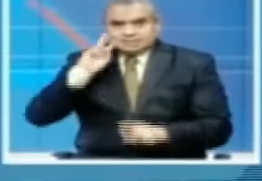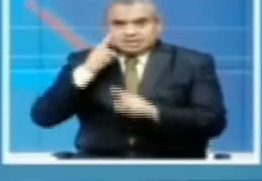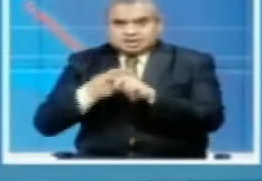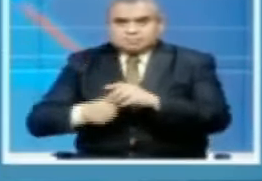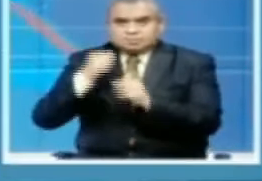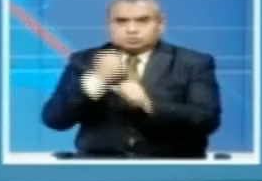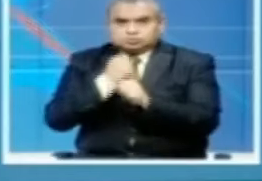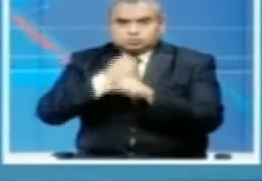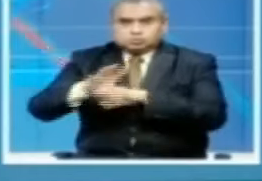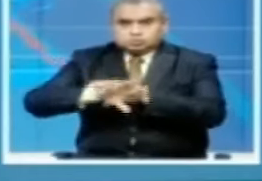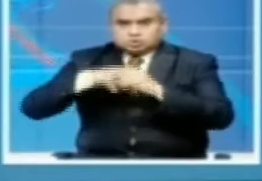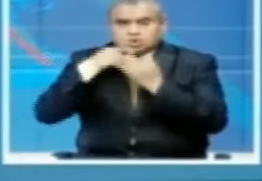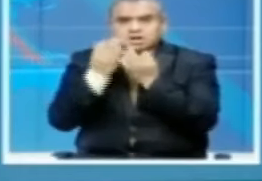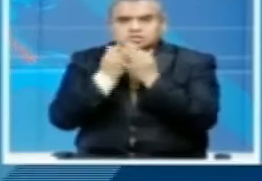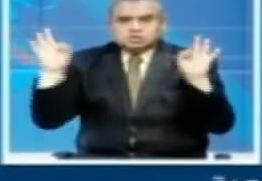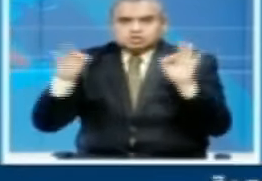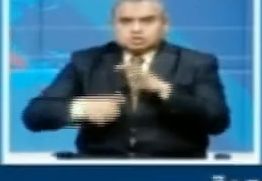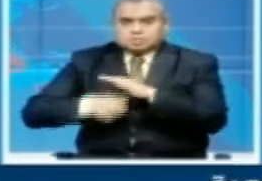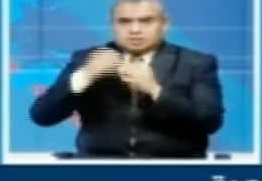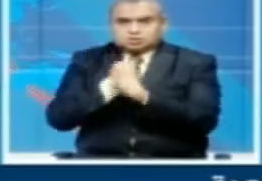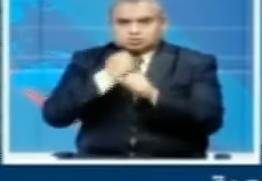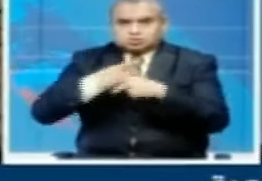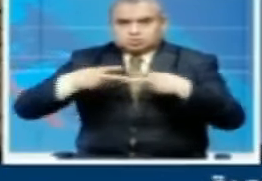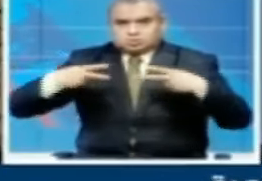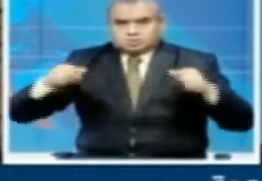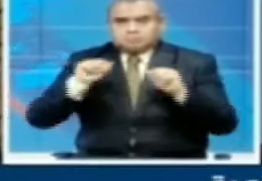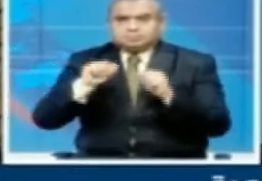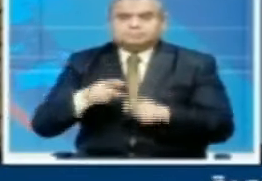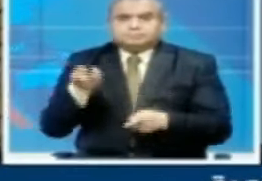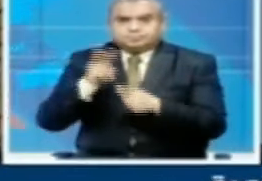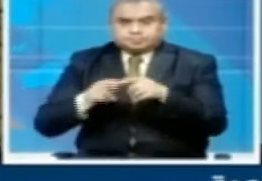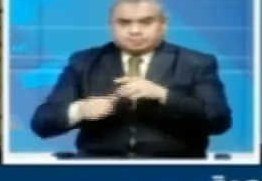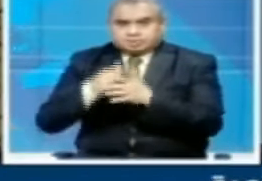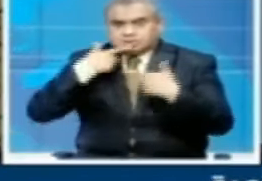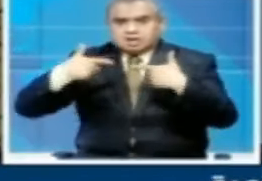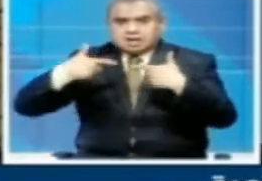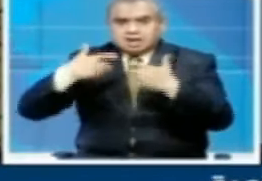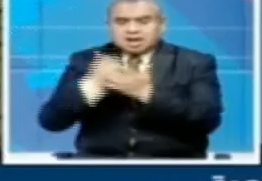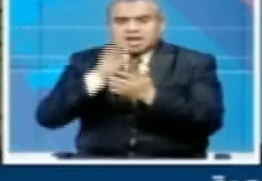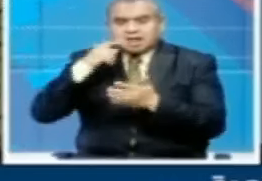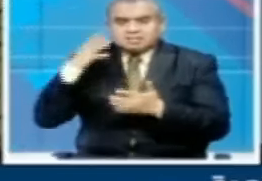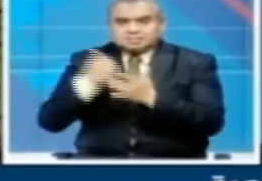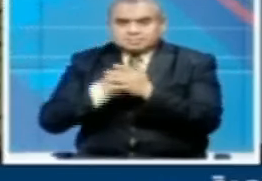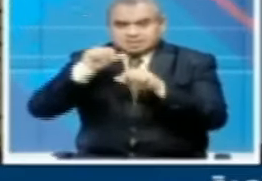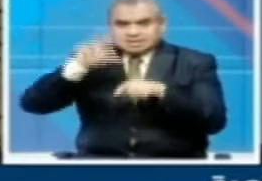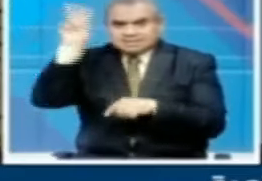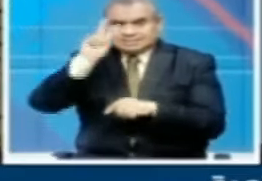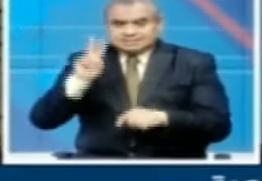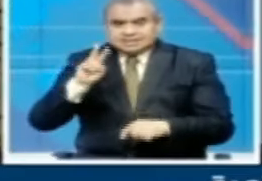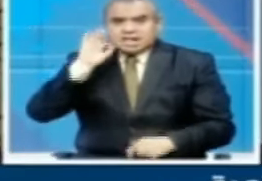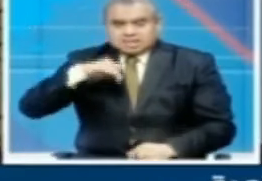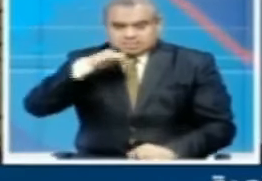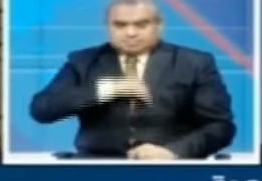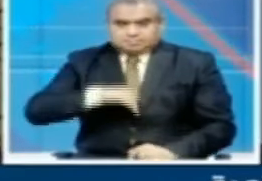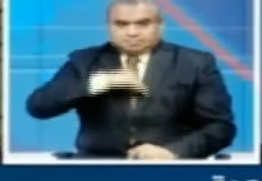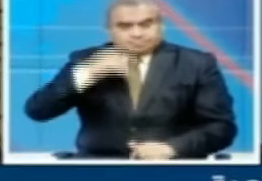مسبوقة لتحقيق التنمية الشاملة في جميع المجالات. كما كانت الحرب من أجل تحرير سيناء واجبا وطنيا